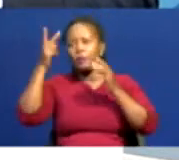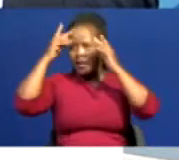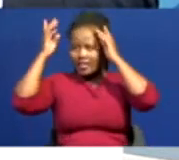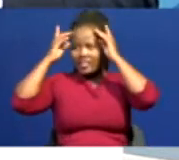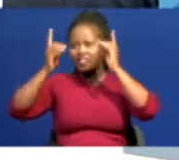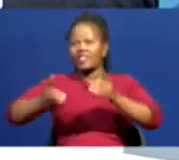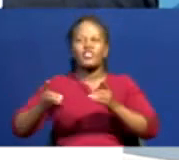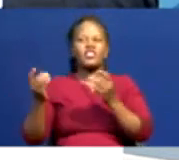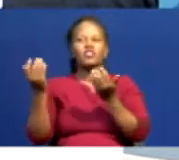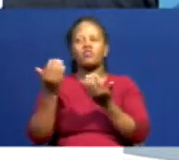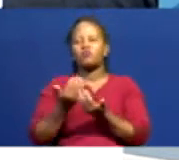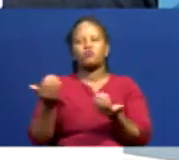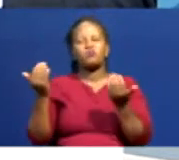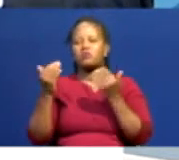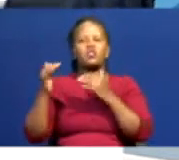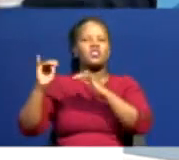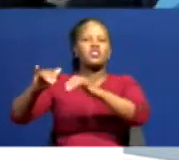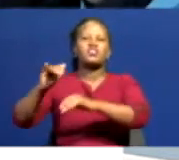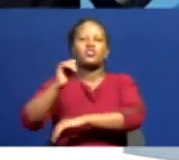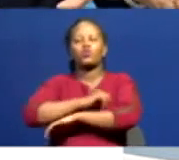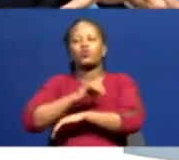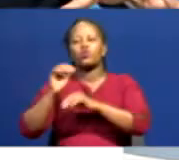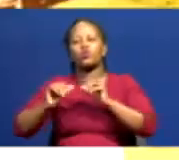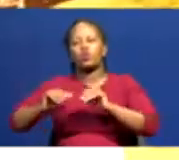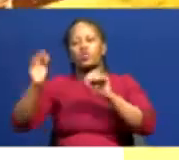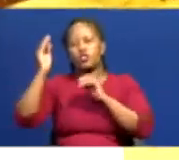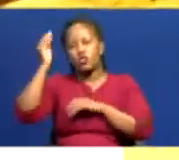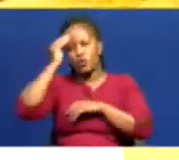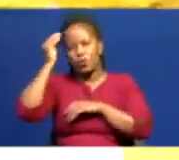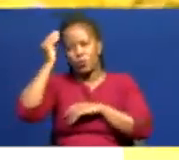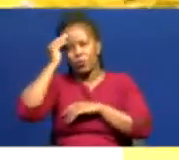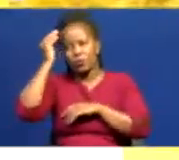wao shuleni ili waendelee na masomo. Tazama.